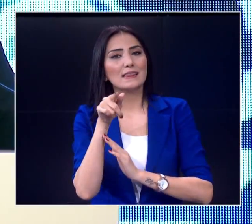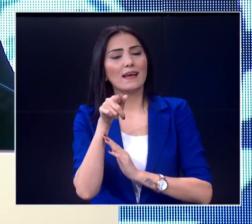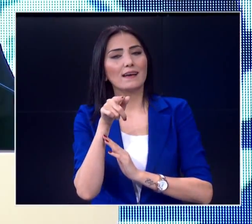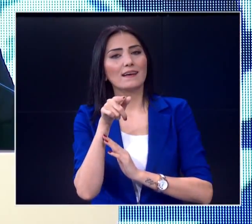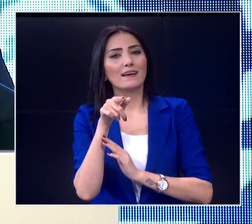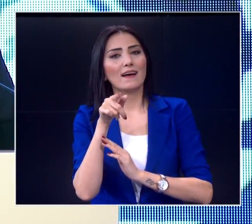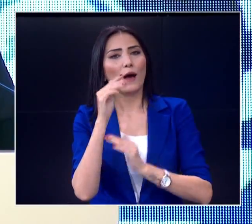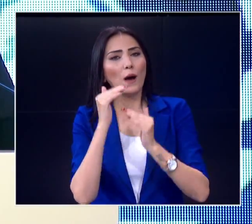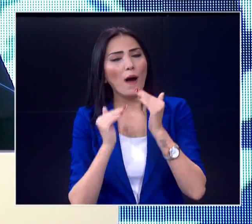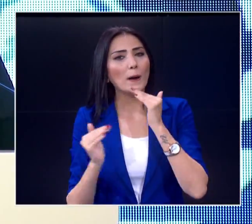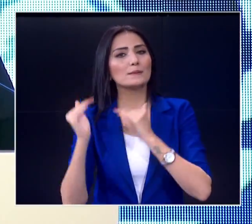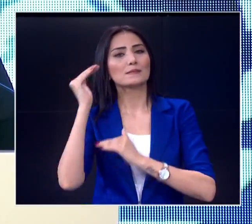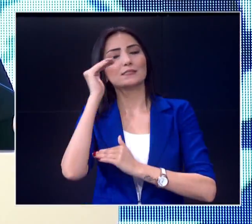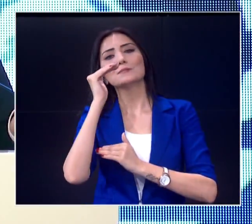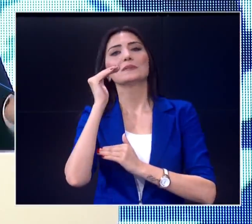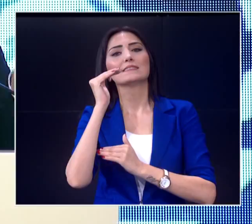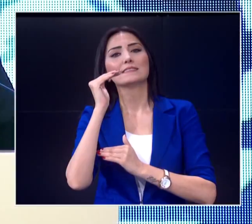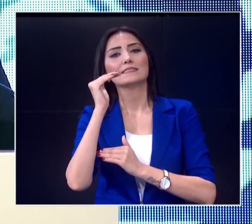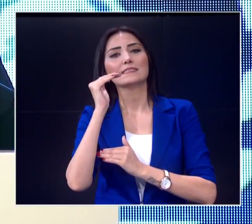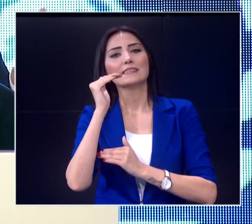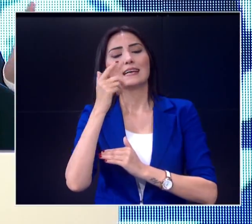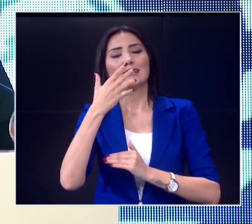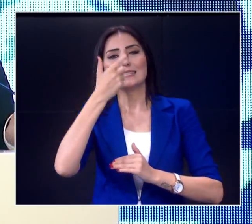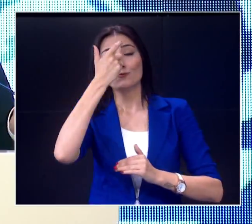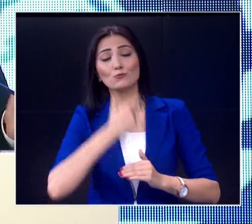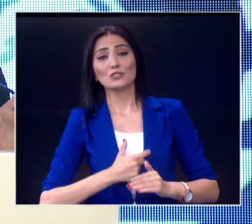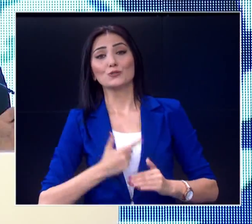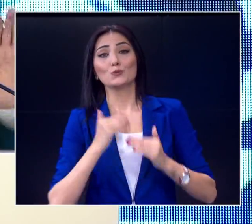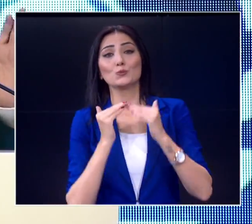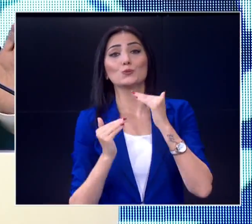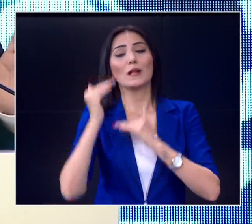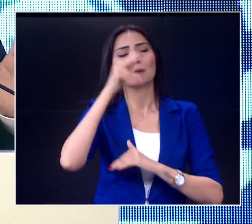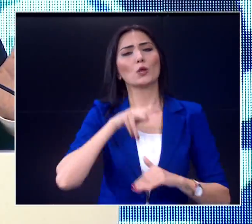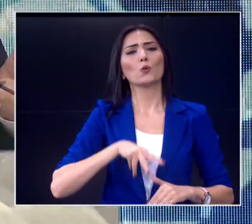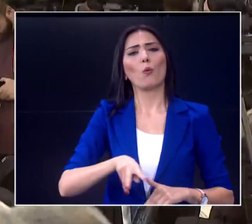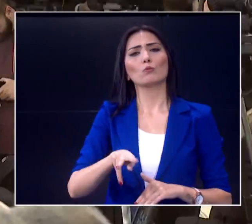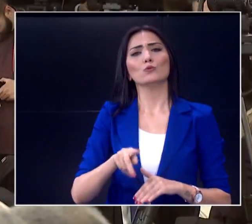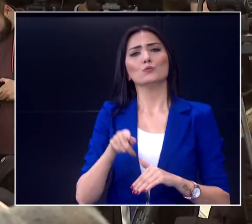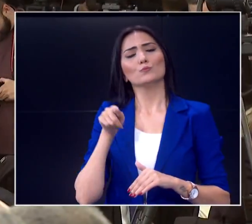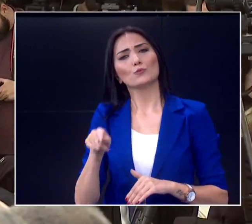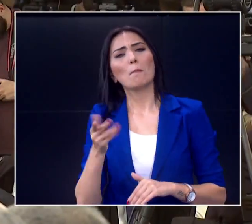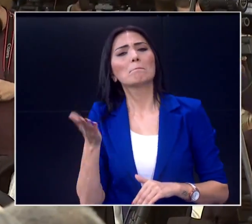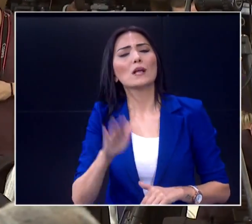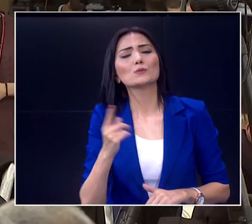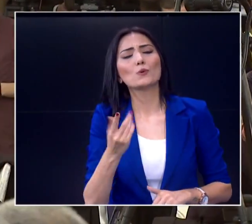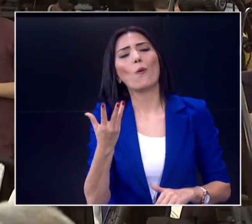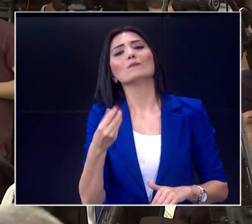güveni arttırmanın, itibarını yükseltmenin yolu bu. Başka türlü